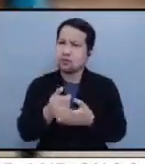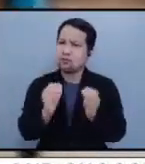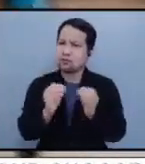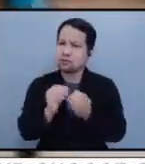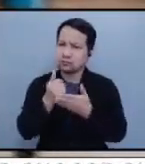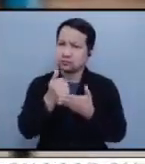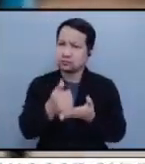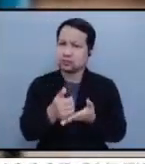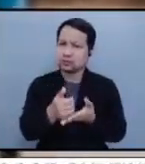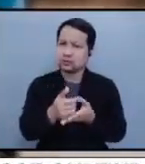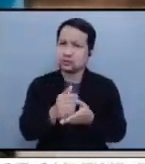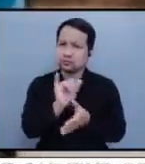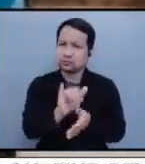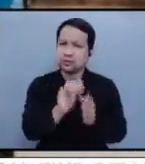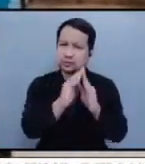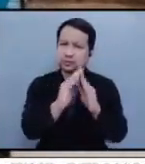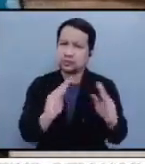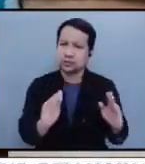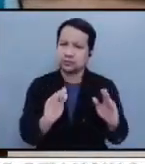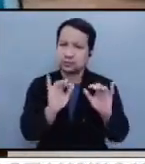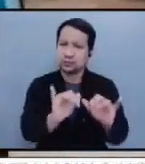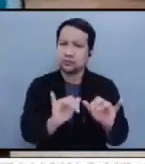permanenteng tirahan sila Kuya Nilo.